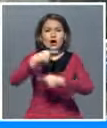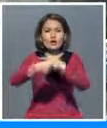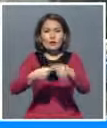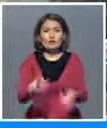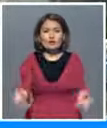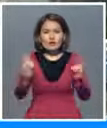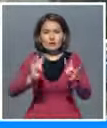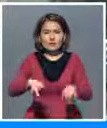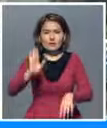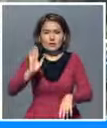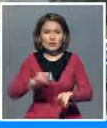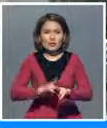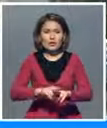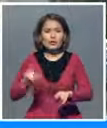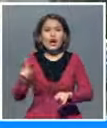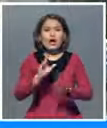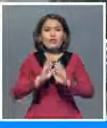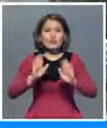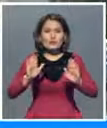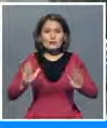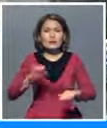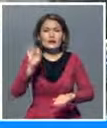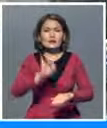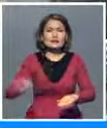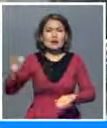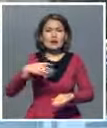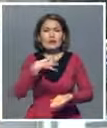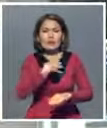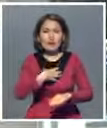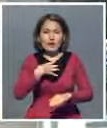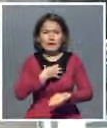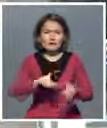аманат етіп келе жатқан осы музей ісінің тарихи маңыздылығымен ерекшеленеді.